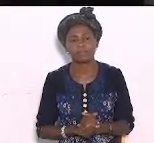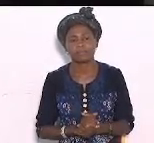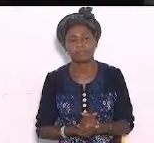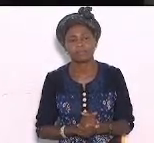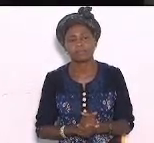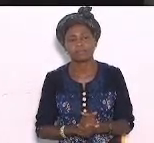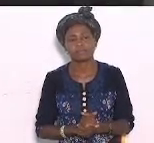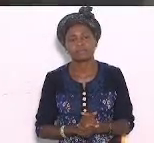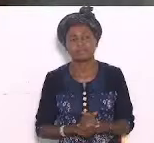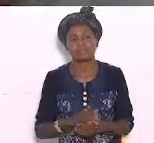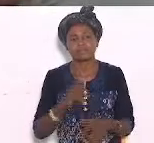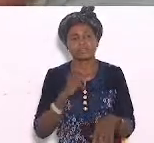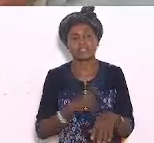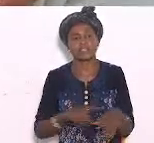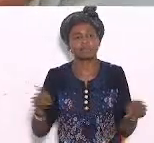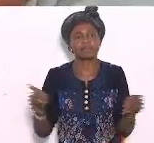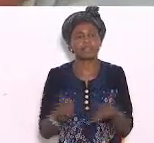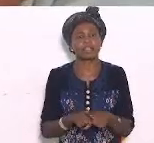SH